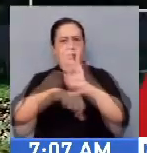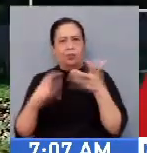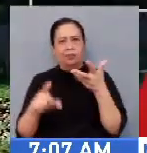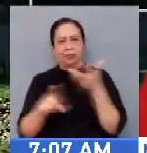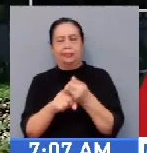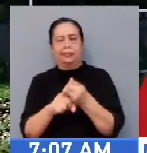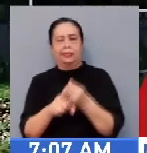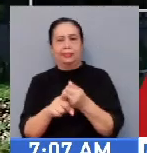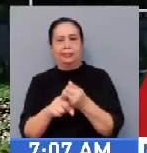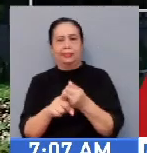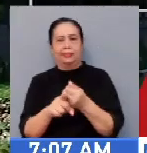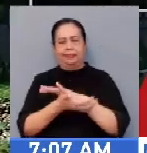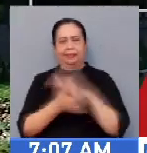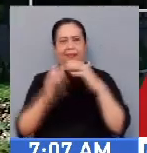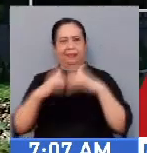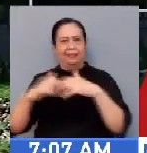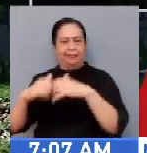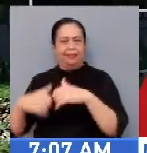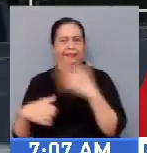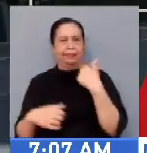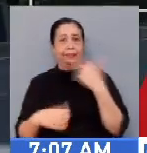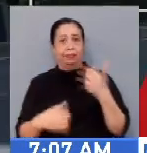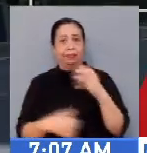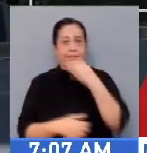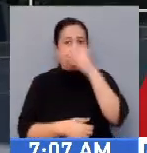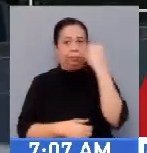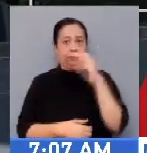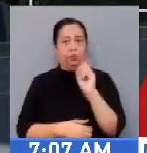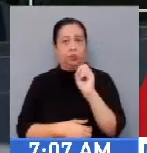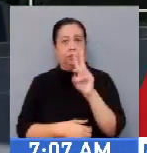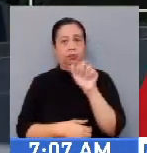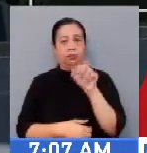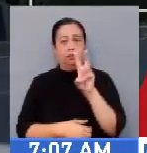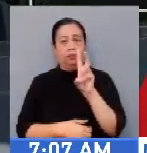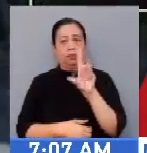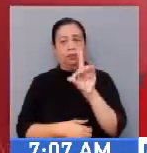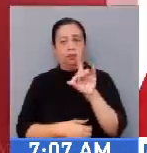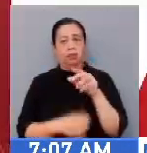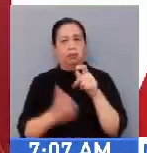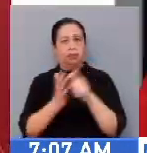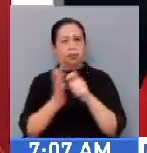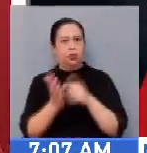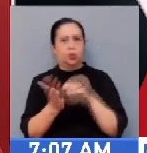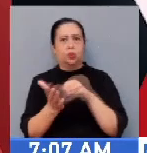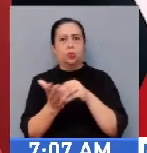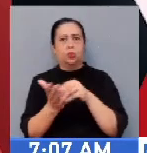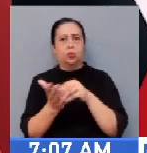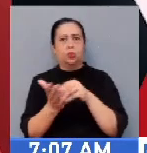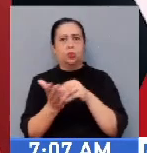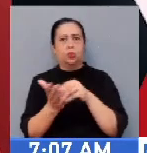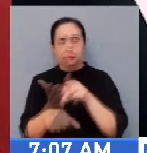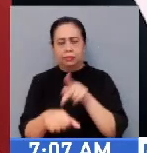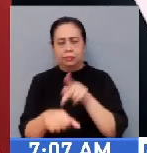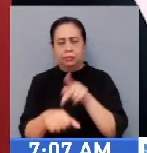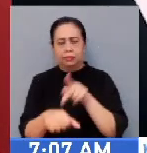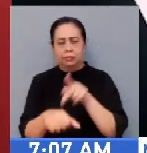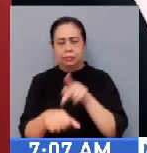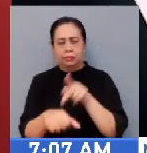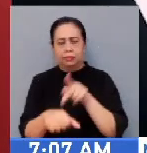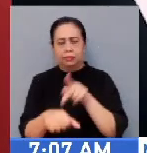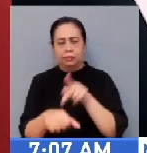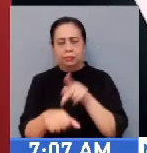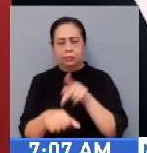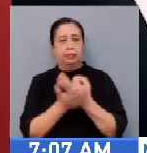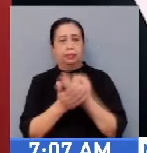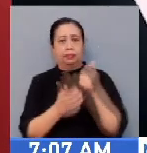Nitong Marso, umakyat sa 12.68 trillion ang pagkakautang ng bansa. Sabi ni Finance Secretary Carlos Dominguez sa isang